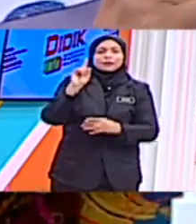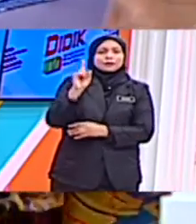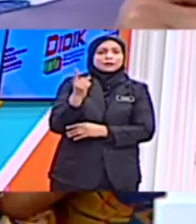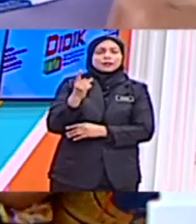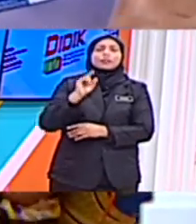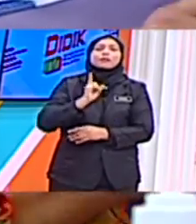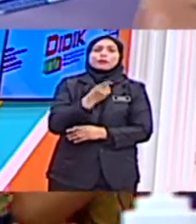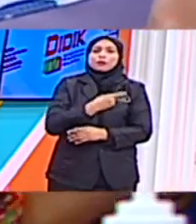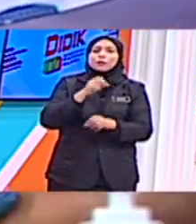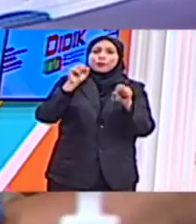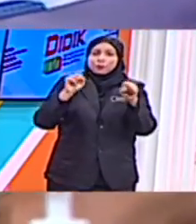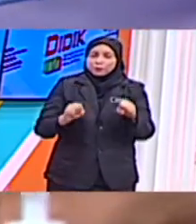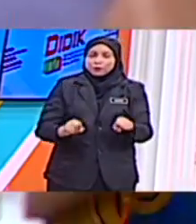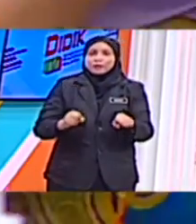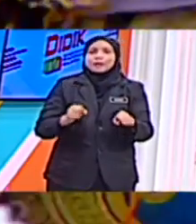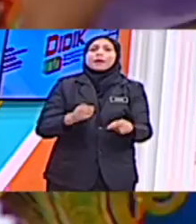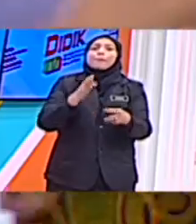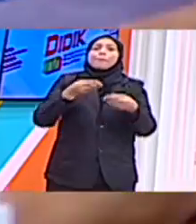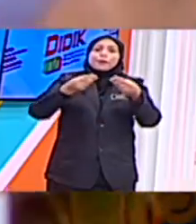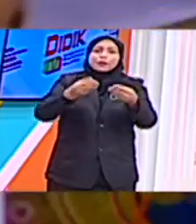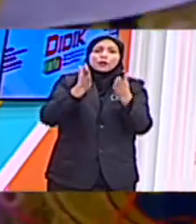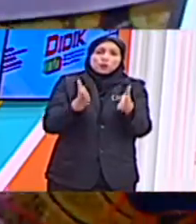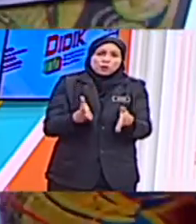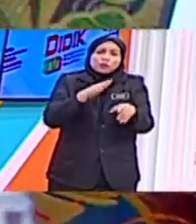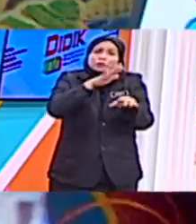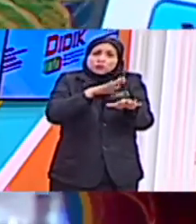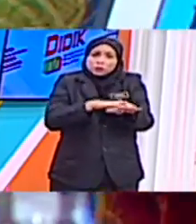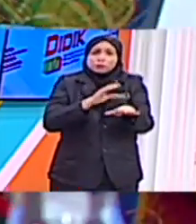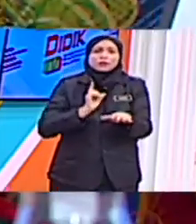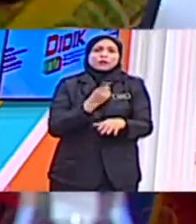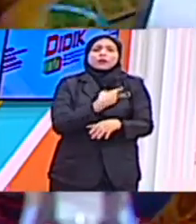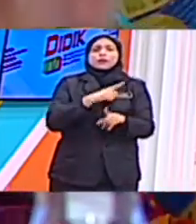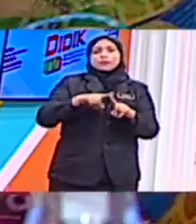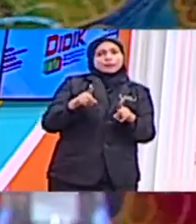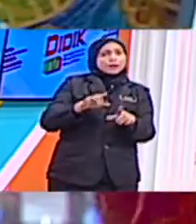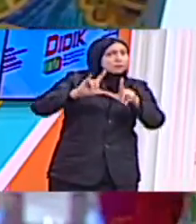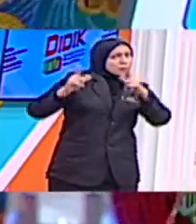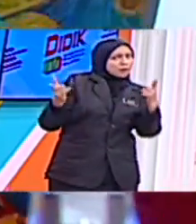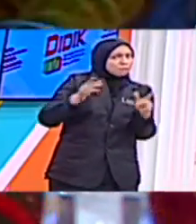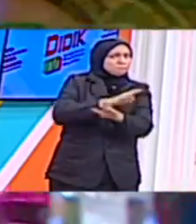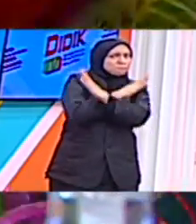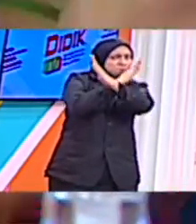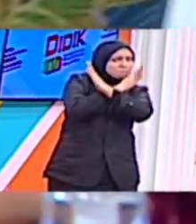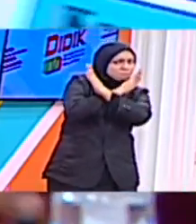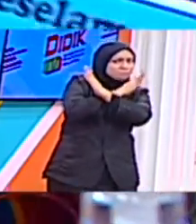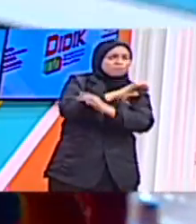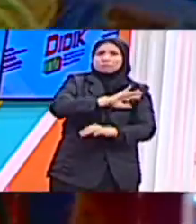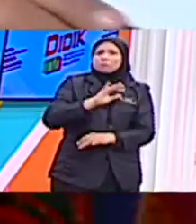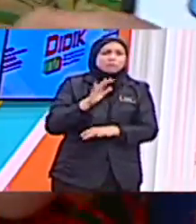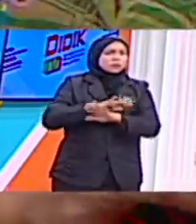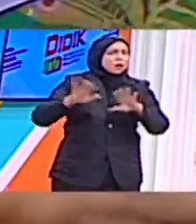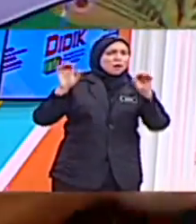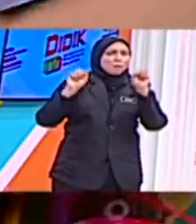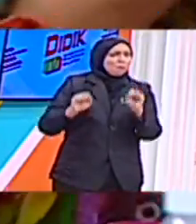boleh benarkan orang menyentuh kita. Okay. Hanya 3K ni. Selain daripada tu, tak boleh. Okay. Tak boleh. Okay.